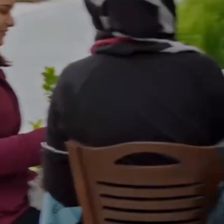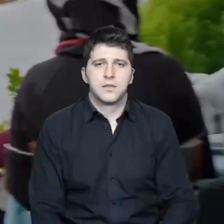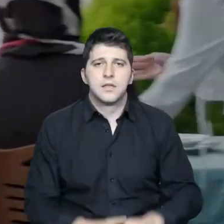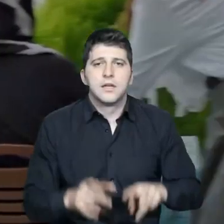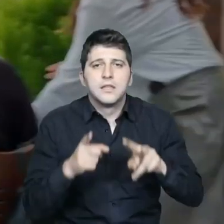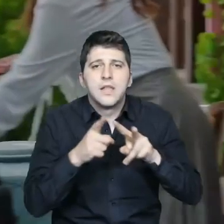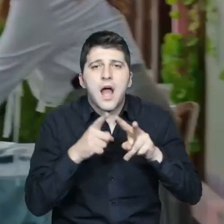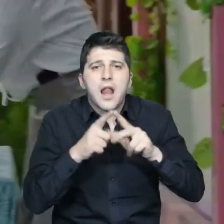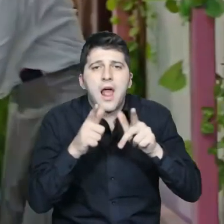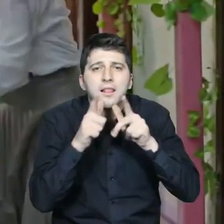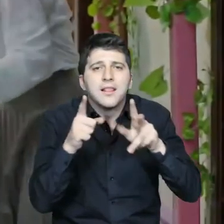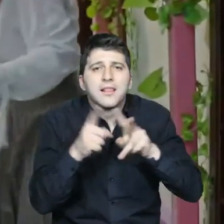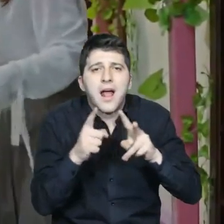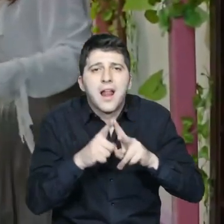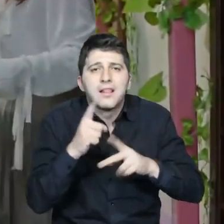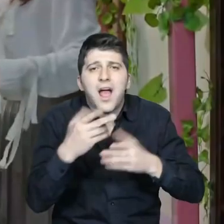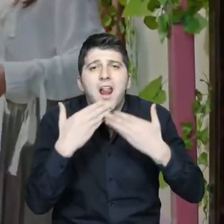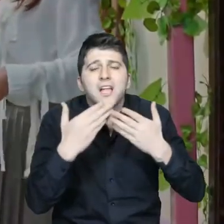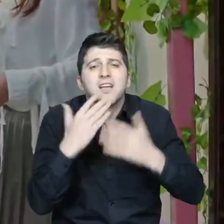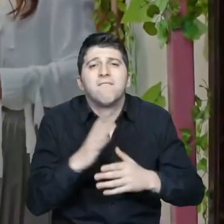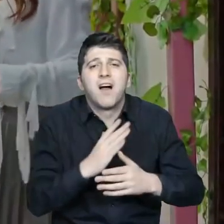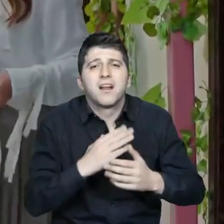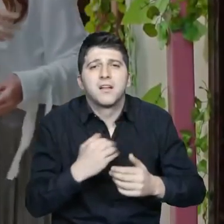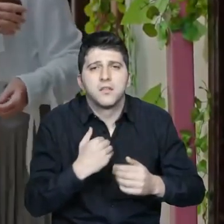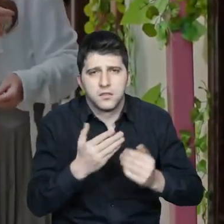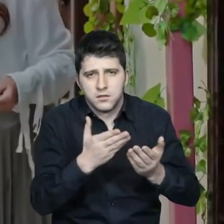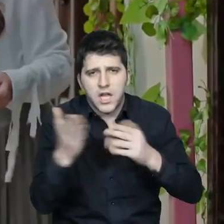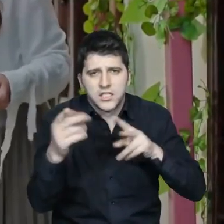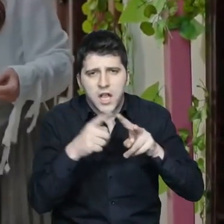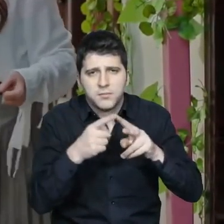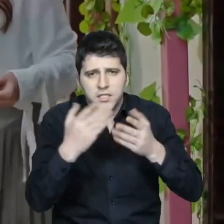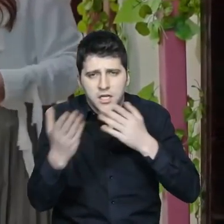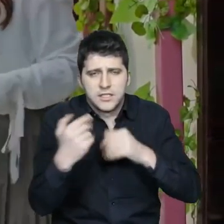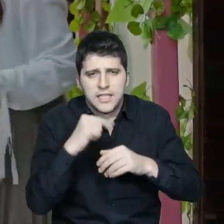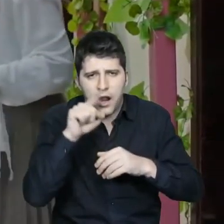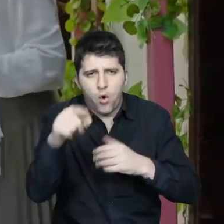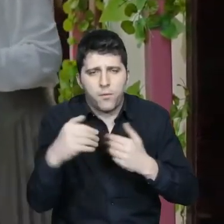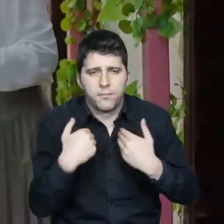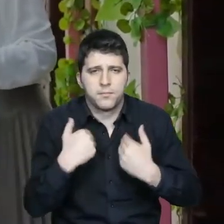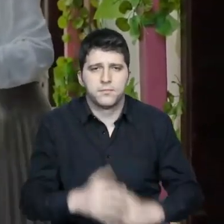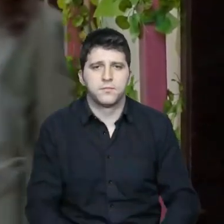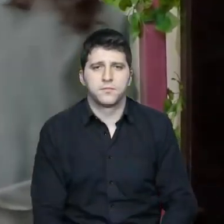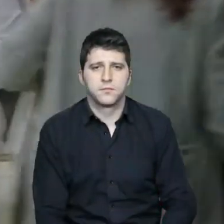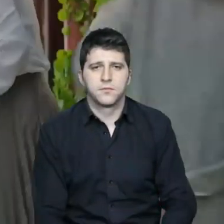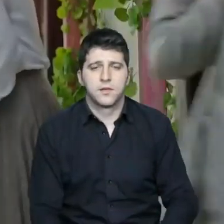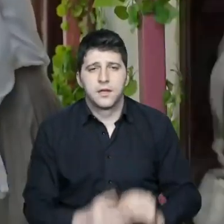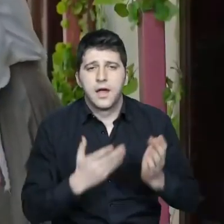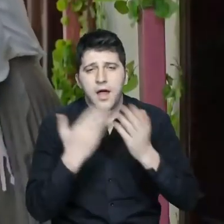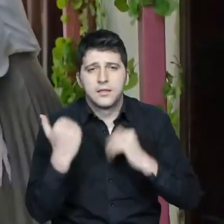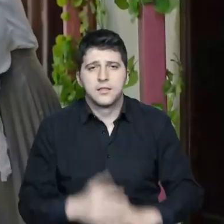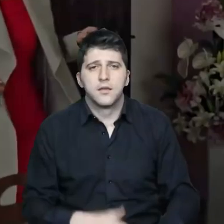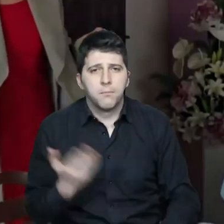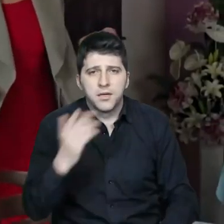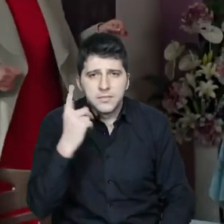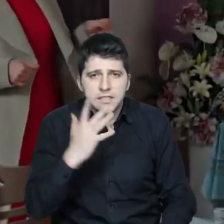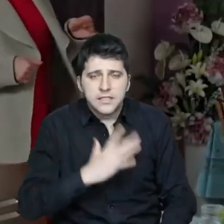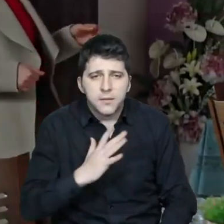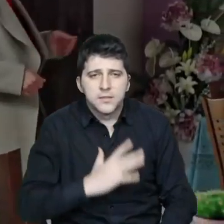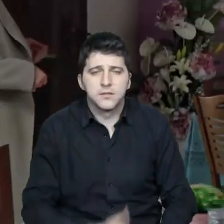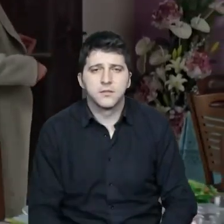Nalan! Nalan, sana anlatacaklarım var. Aa, geç Nazmiye'cim, geç. Geliyorum ben şimdi. Hadi. Başka bir şey ister